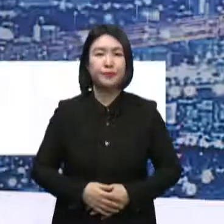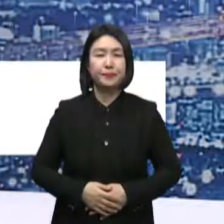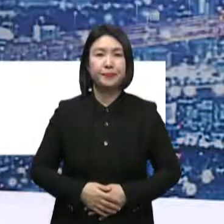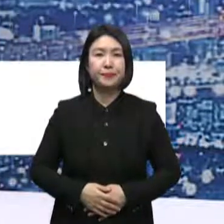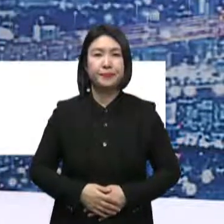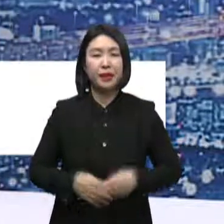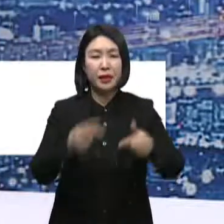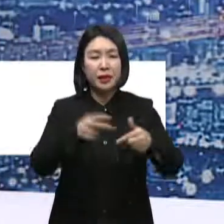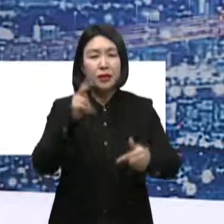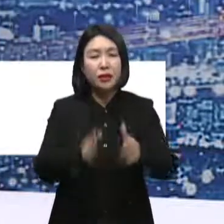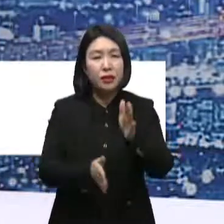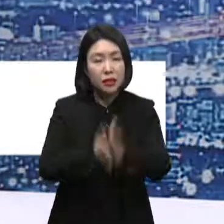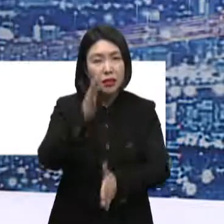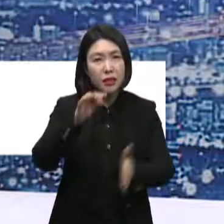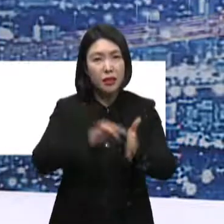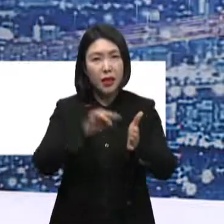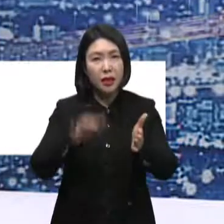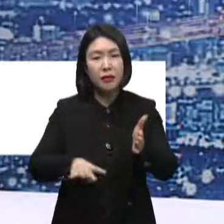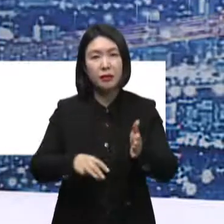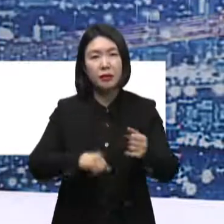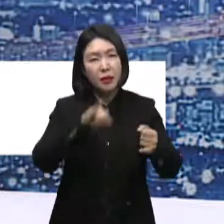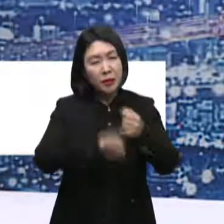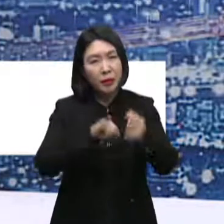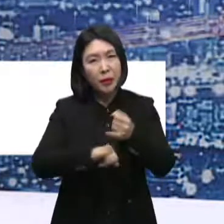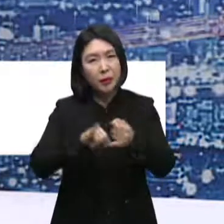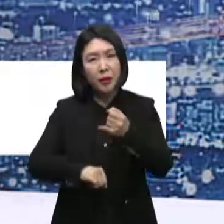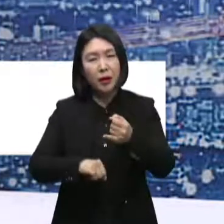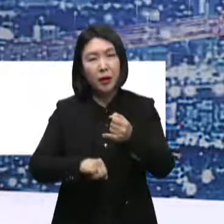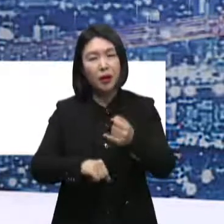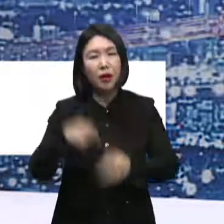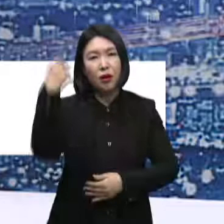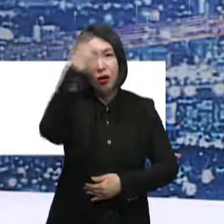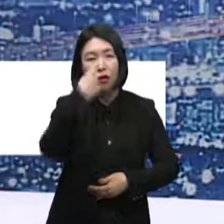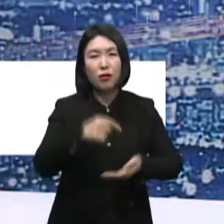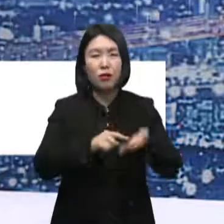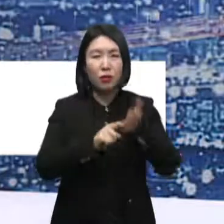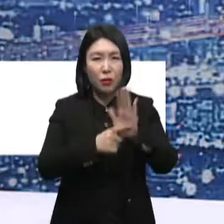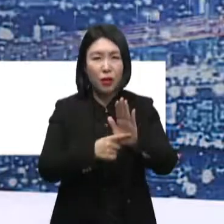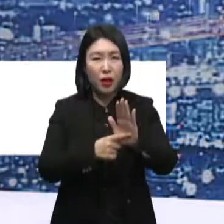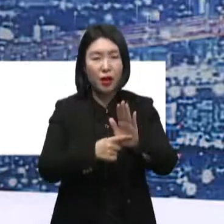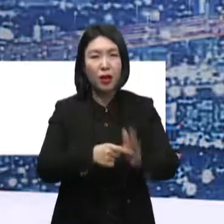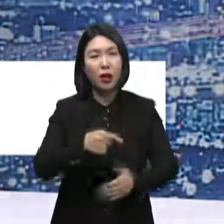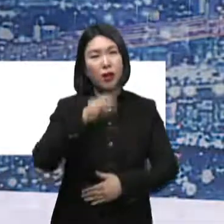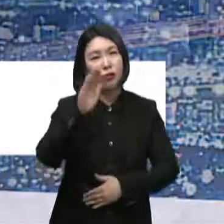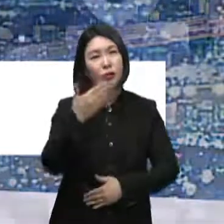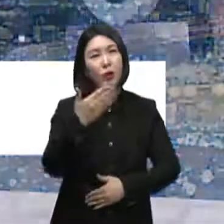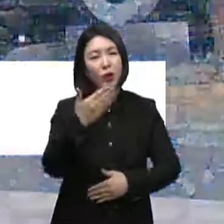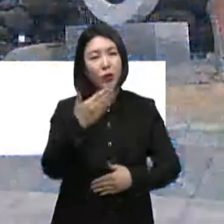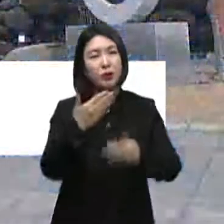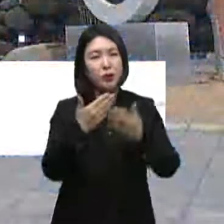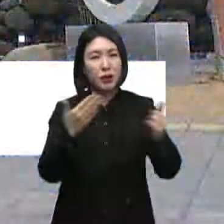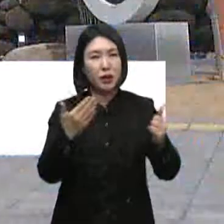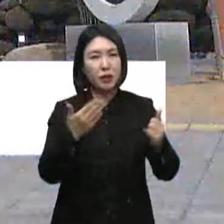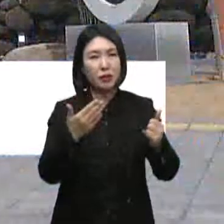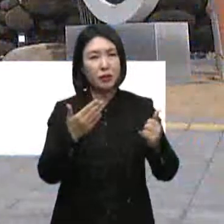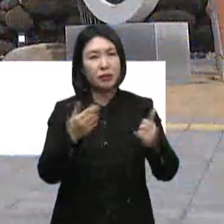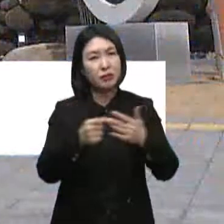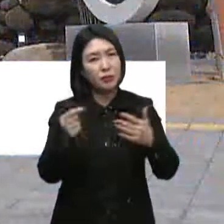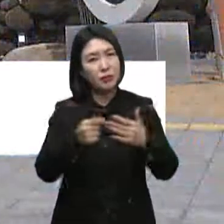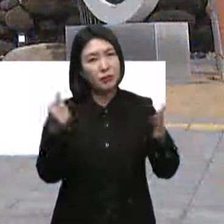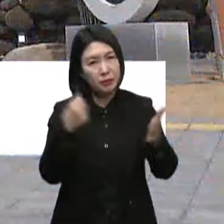인천시가 세금 상습 체납자 가운데 신상 공개 대상자 900여 명을 선정하고 납부 독려 작업에